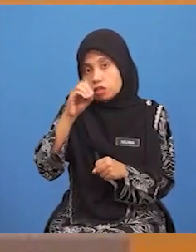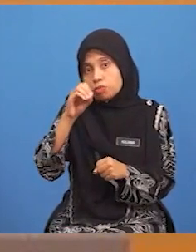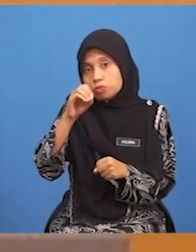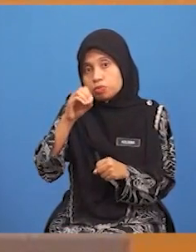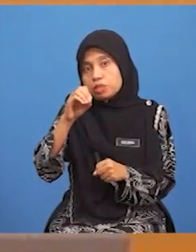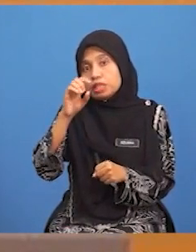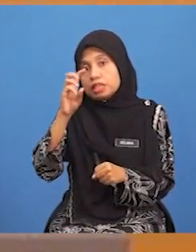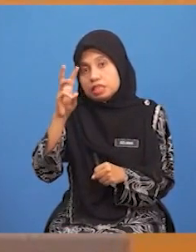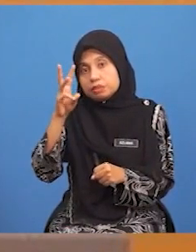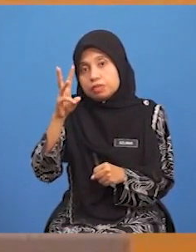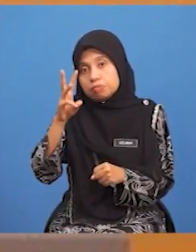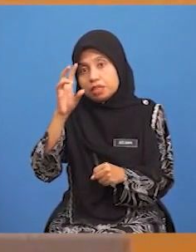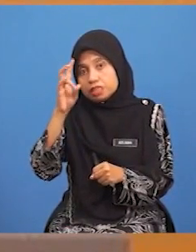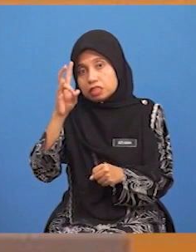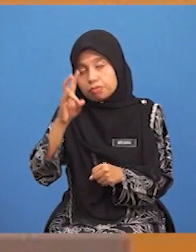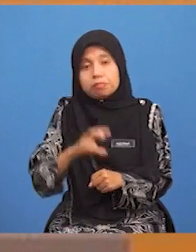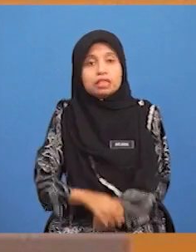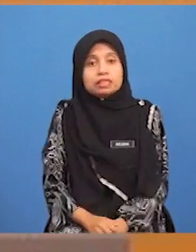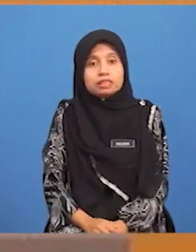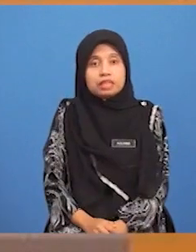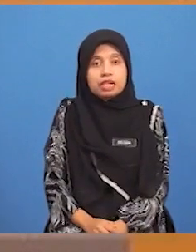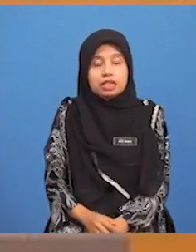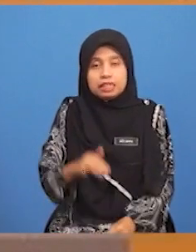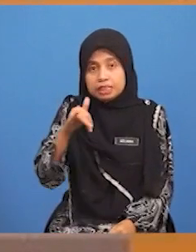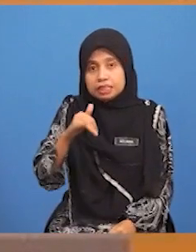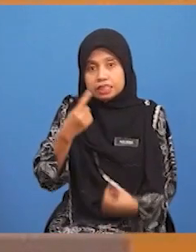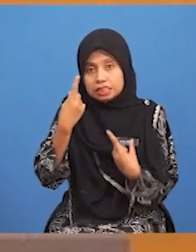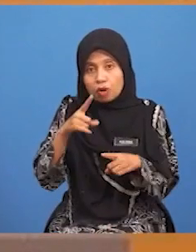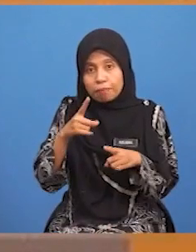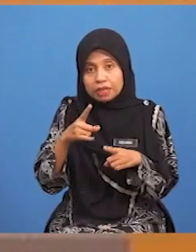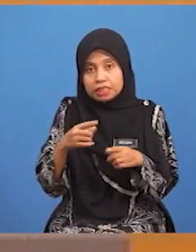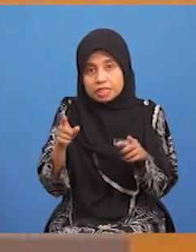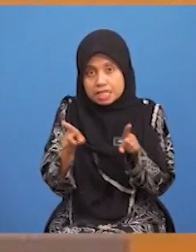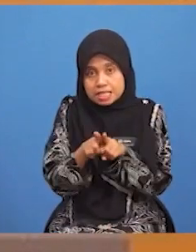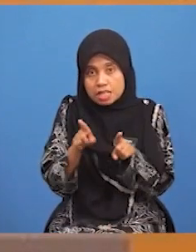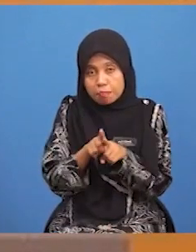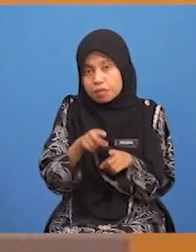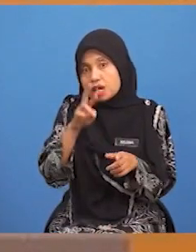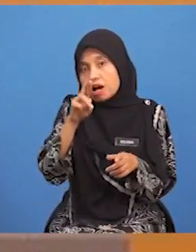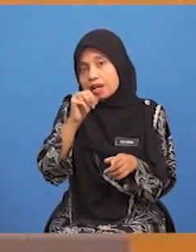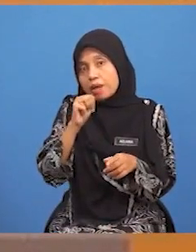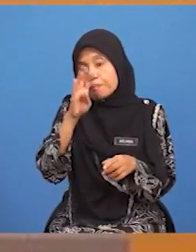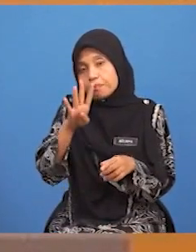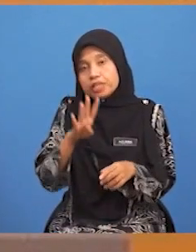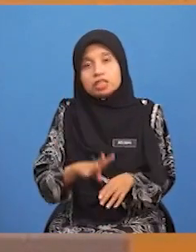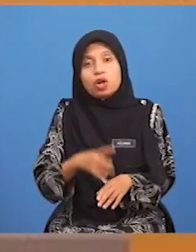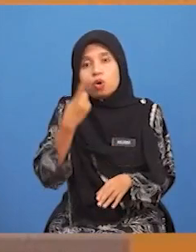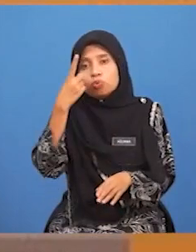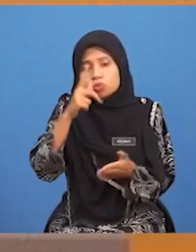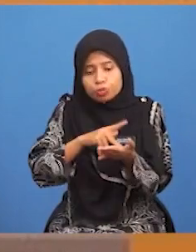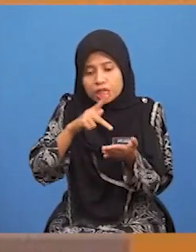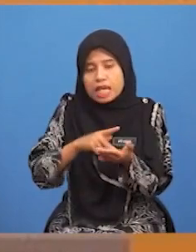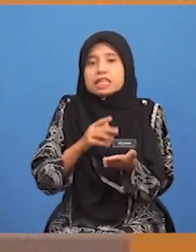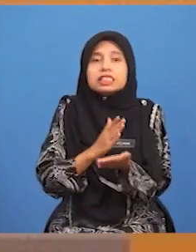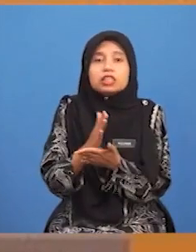2018. Adakah jawapan yang diperoleh itu sama? Ya, jawapannya sama RM4.